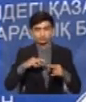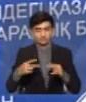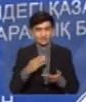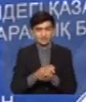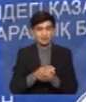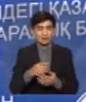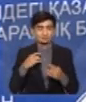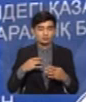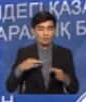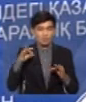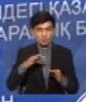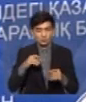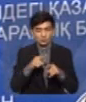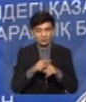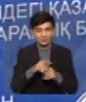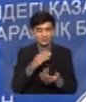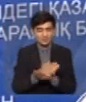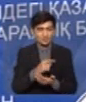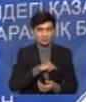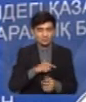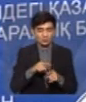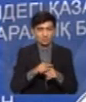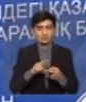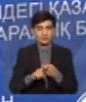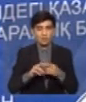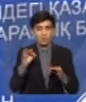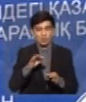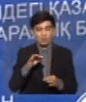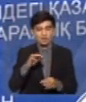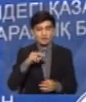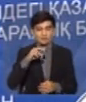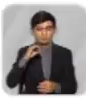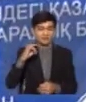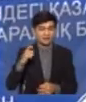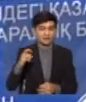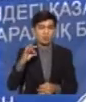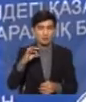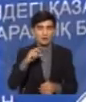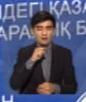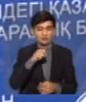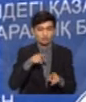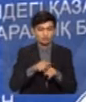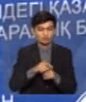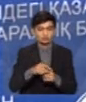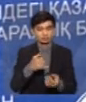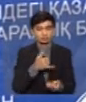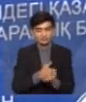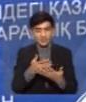психическим поведенческим расстройством», в скобках «заболеванием», связан с употреблением психоактивных веществ. Человек